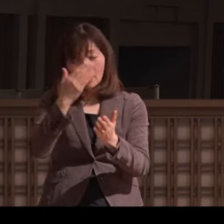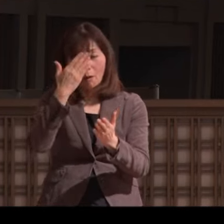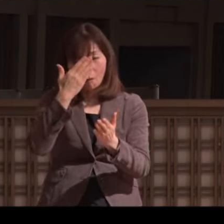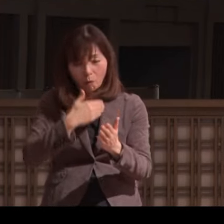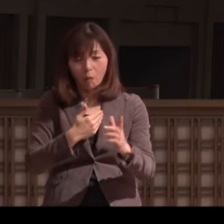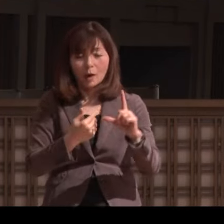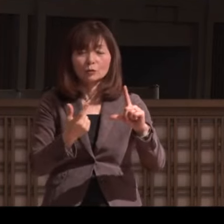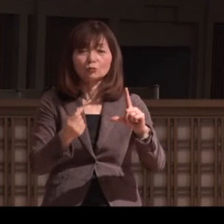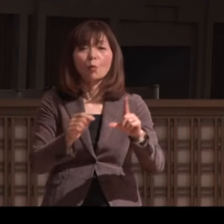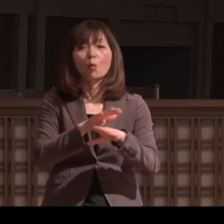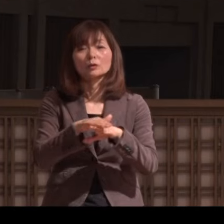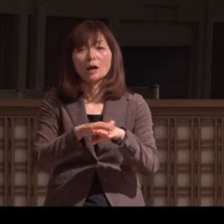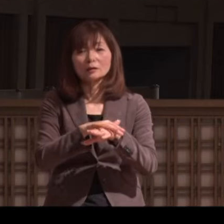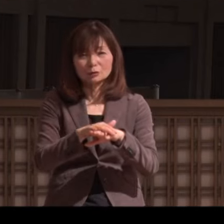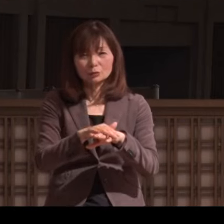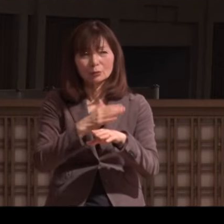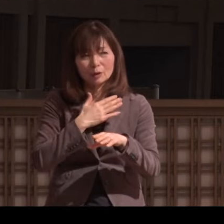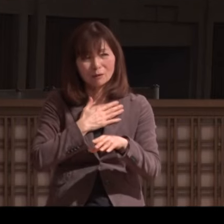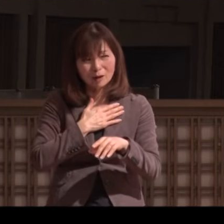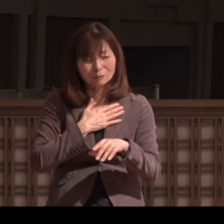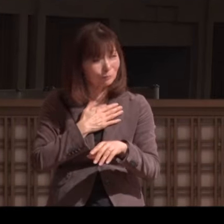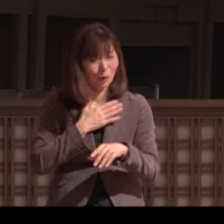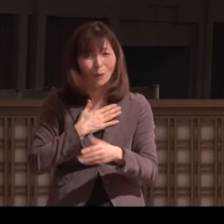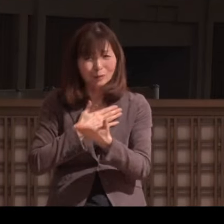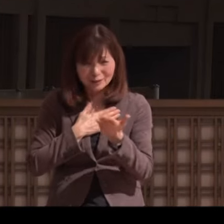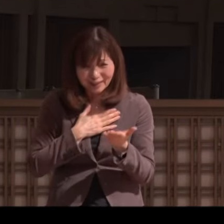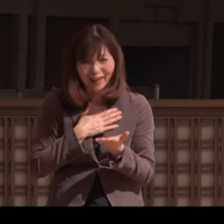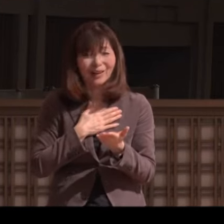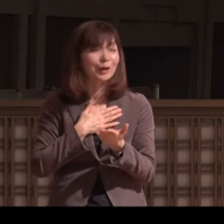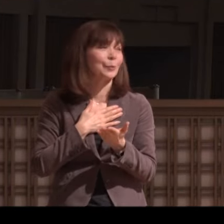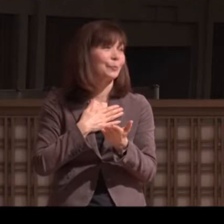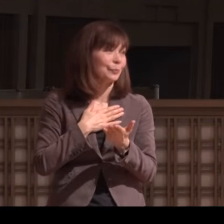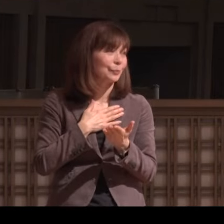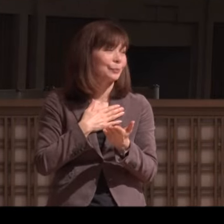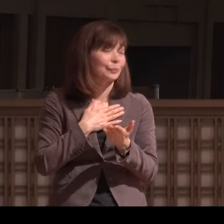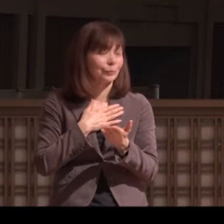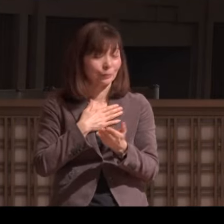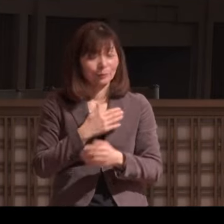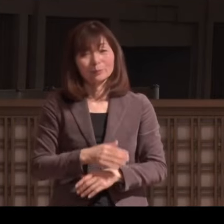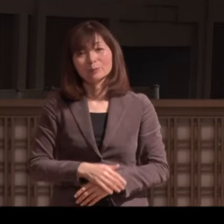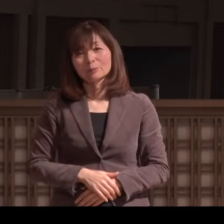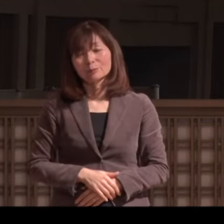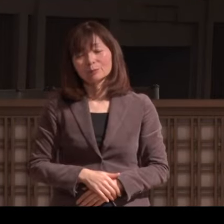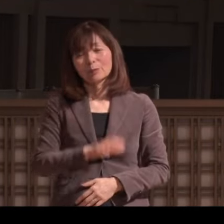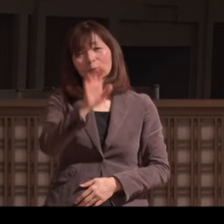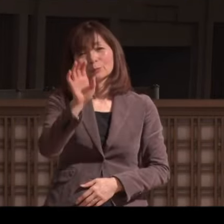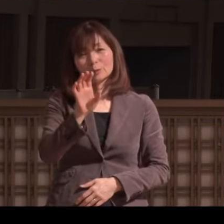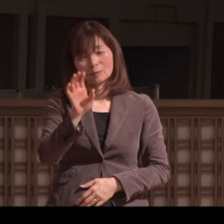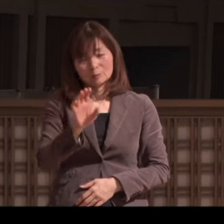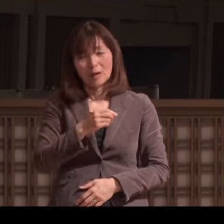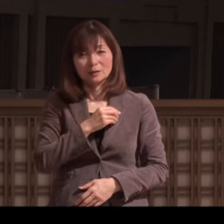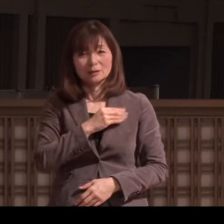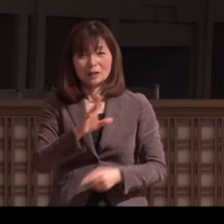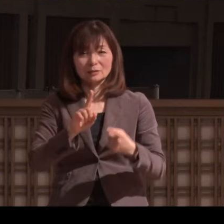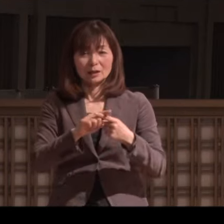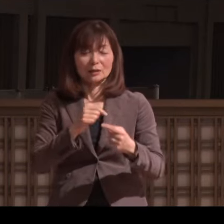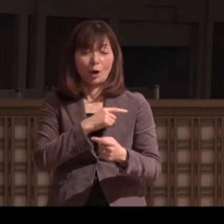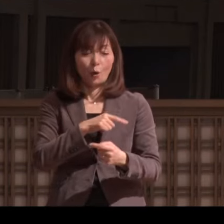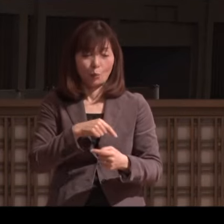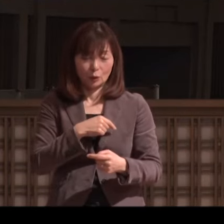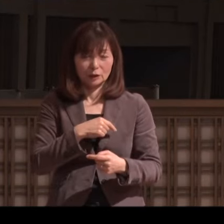かってことがえ分かってもらえますという気がいたしますえ繰り返しになります自発的な思い前で